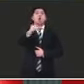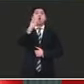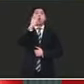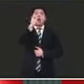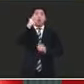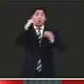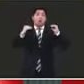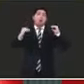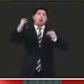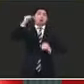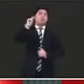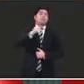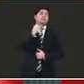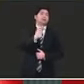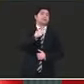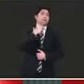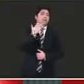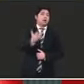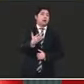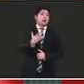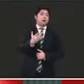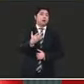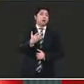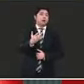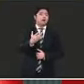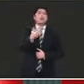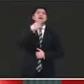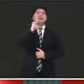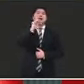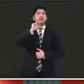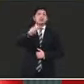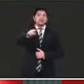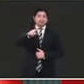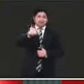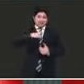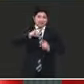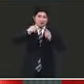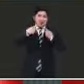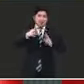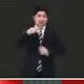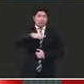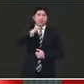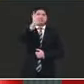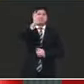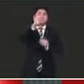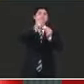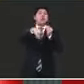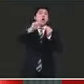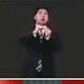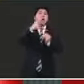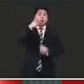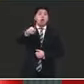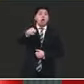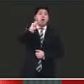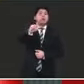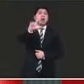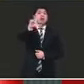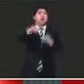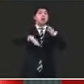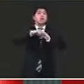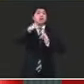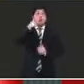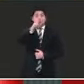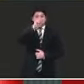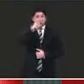liraya yükseltiyoruz genç girişimcilerimizin sıfır faizli kredi limitini